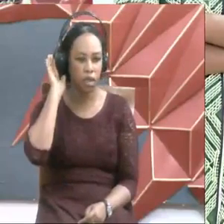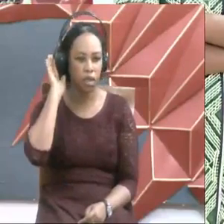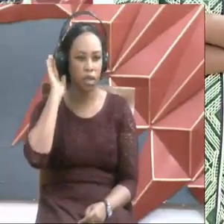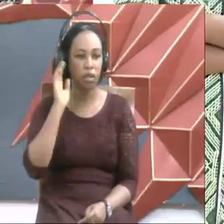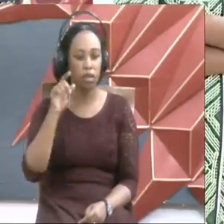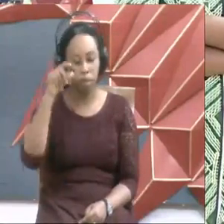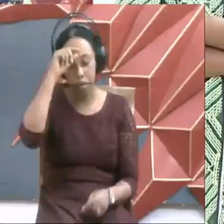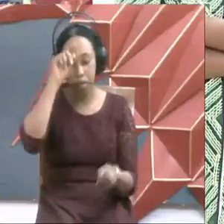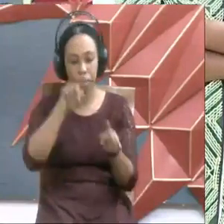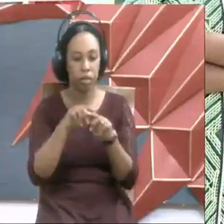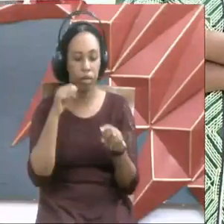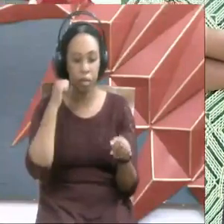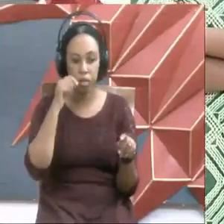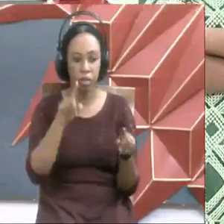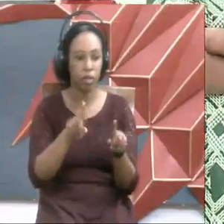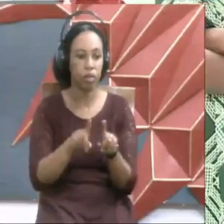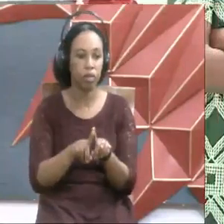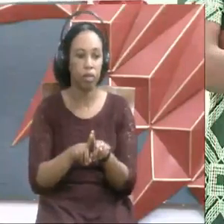cyatere mushiki wanjye